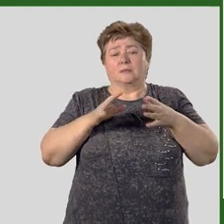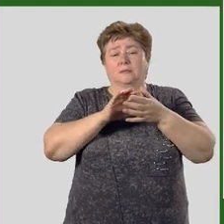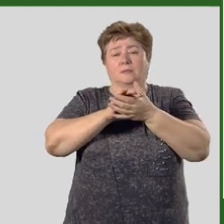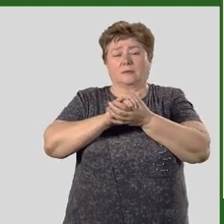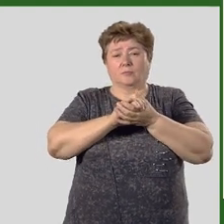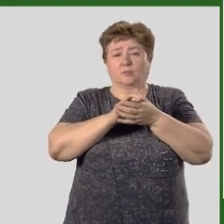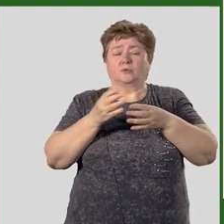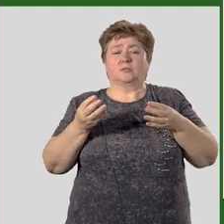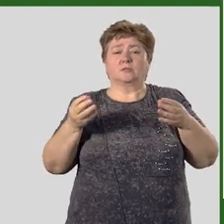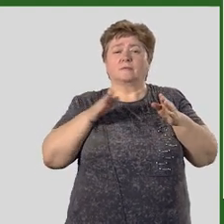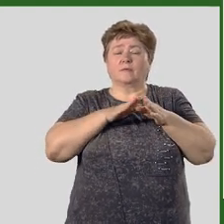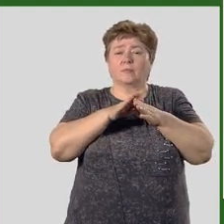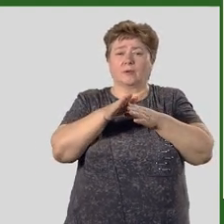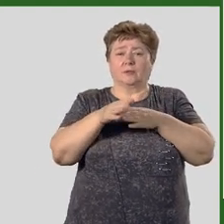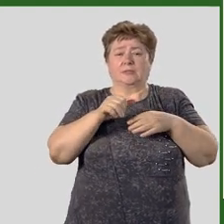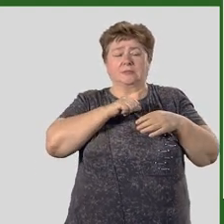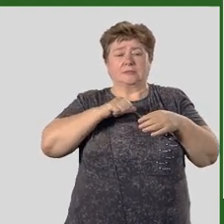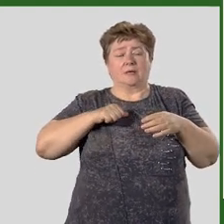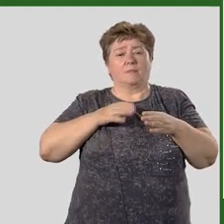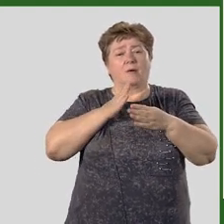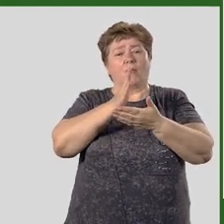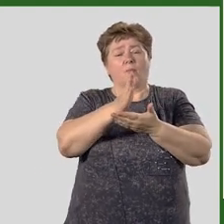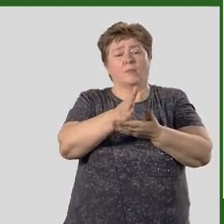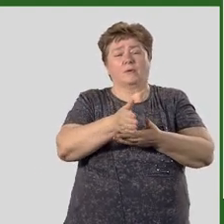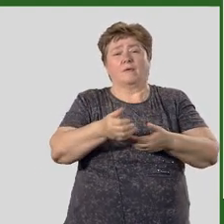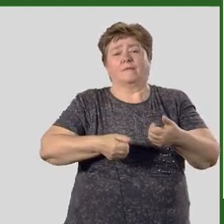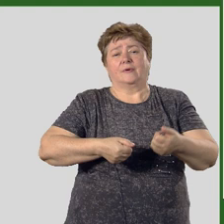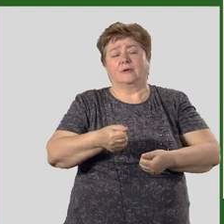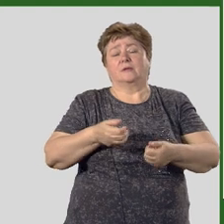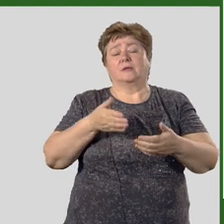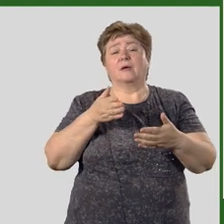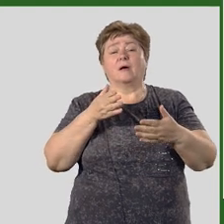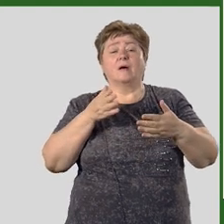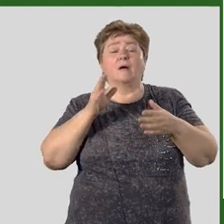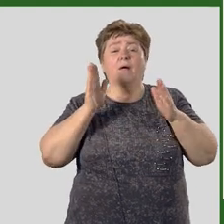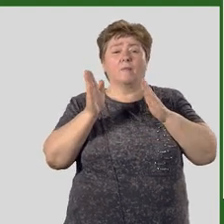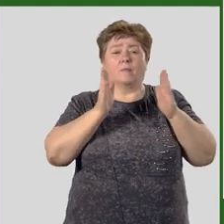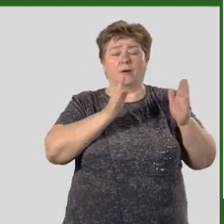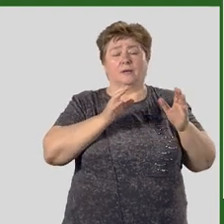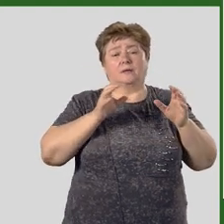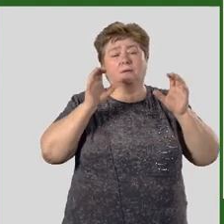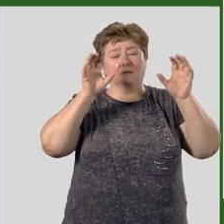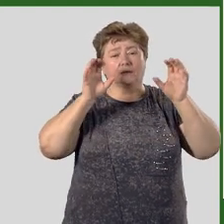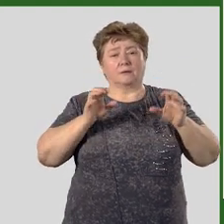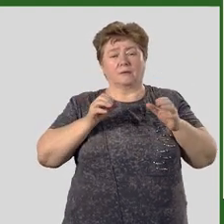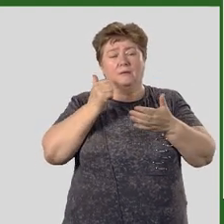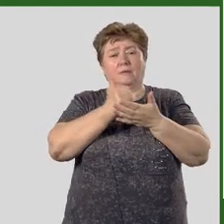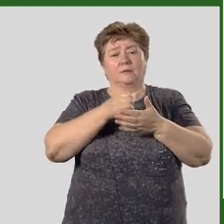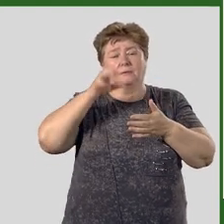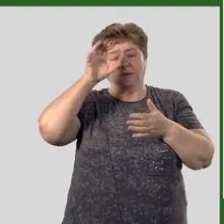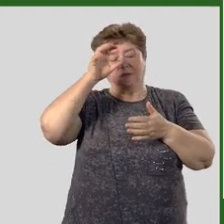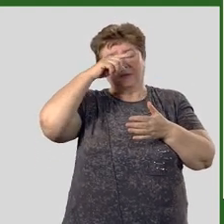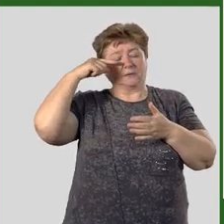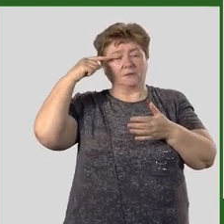сообщество осуществляет местное самоуправление в порядке, установленном Конституцией и